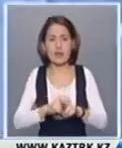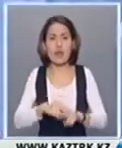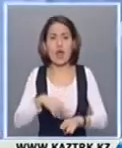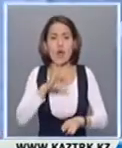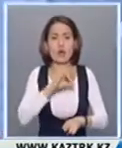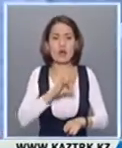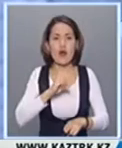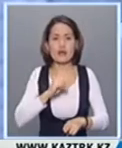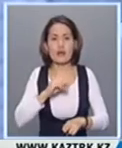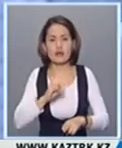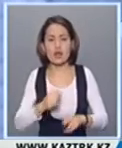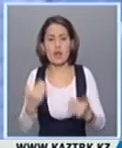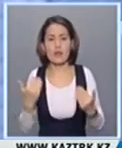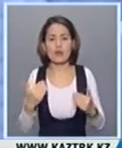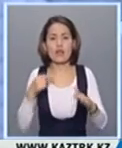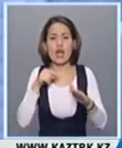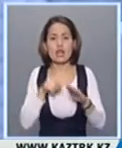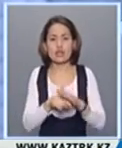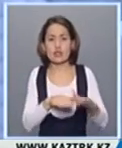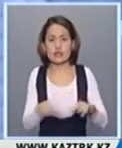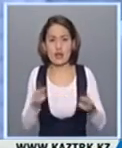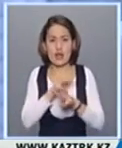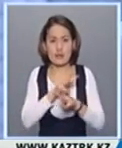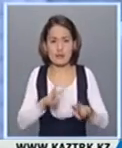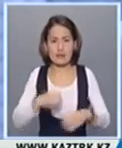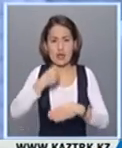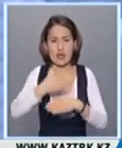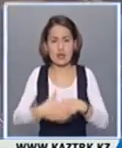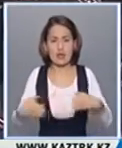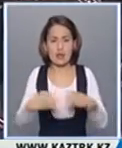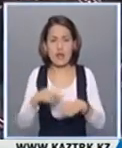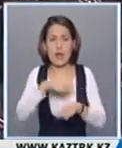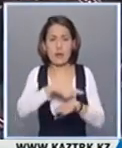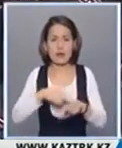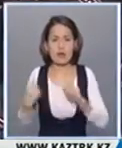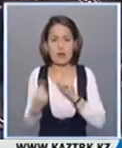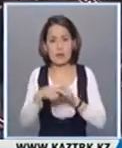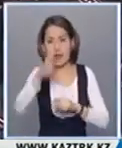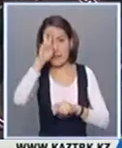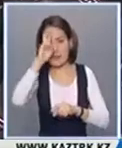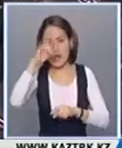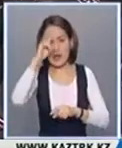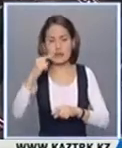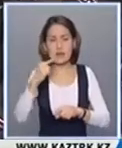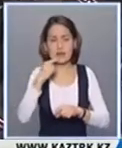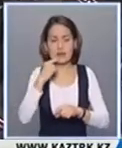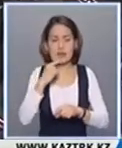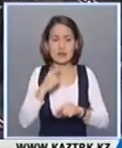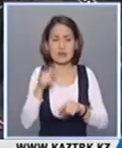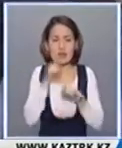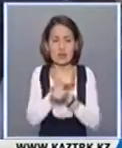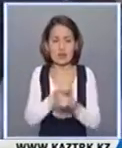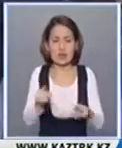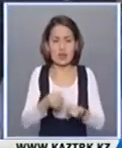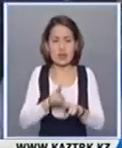қайраткері Оразгүл Асанғазы бүгін Ішкі істер министрлігі орталық аппаратының жеке құрамымен кездесіп, мемлекеттік тілді насихаттады. Айту керек,